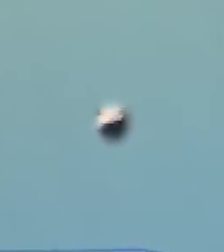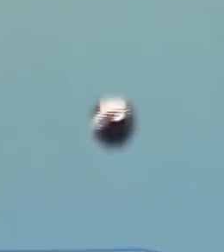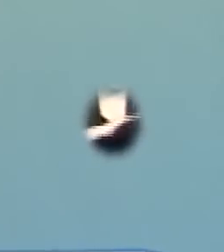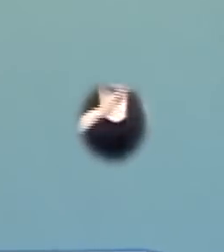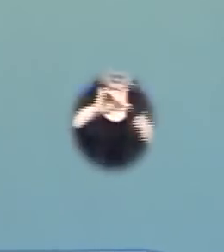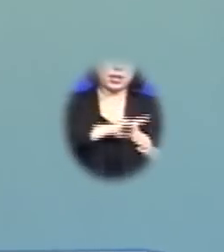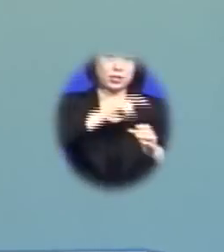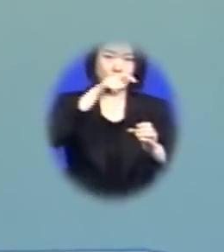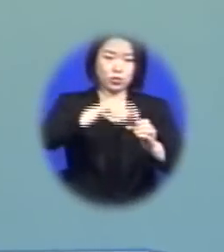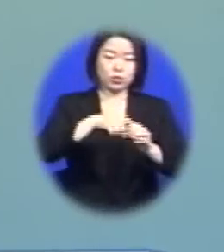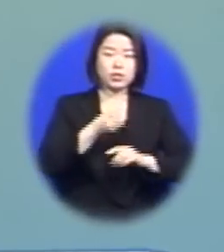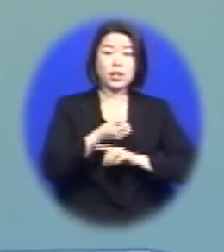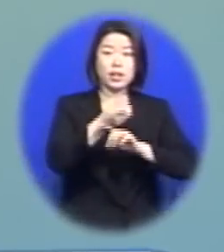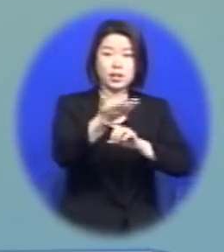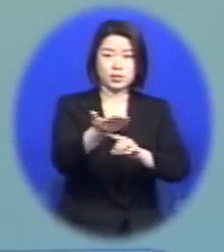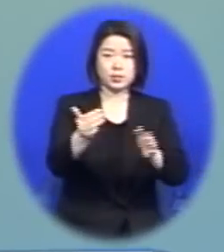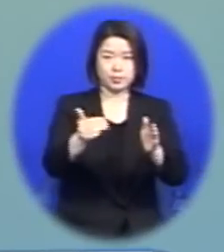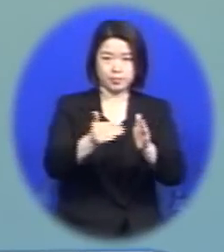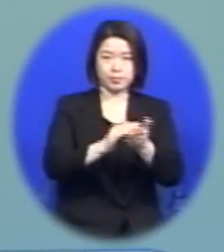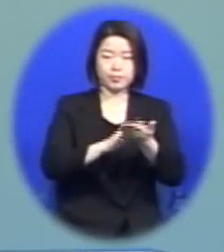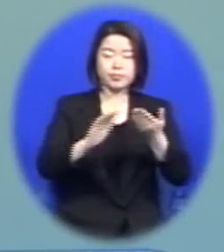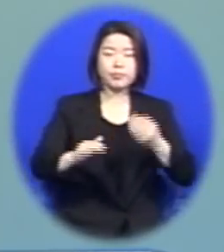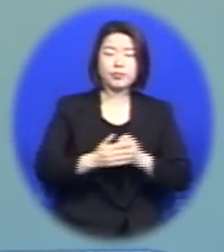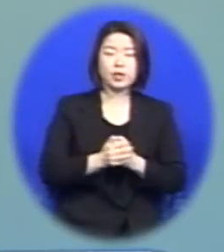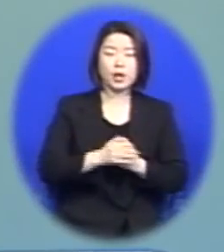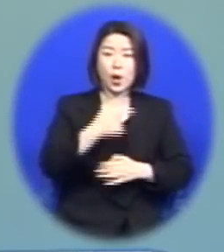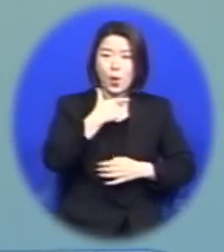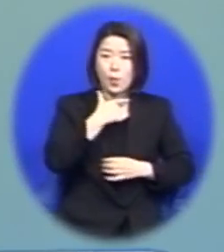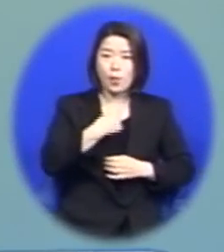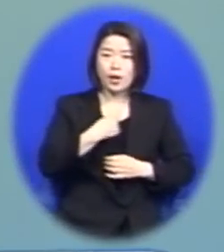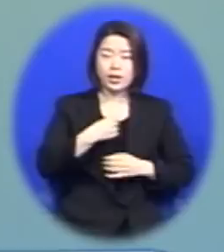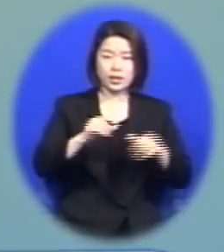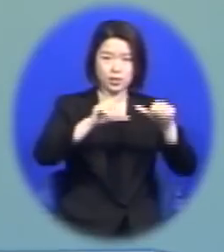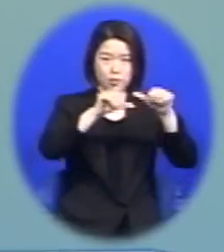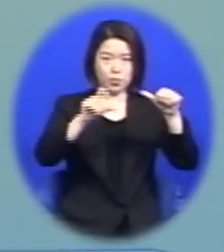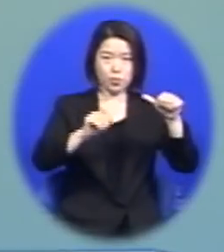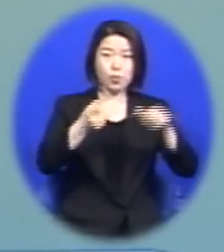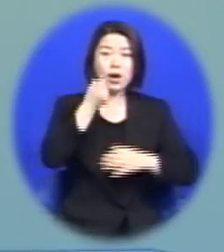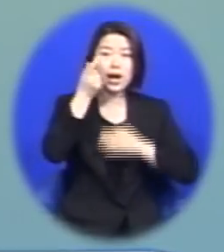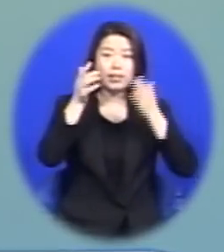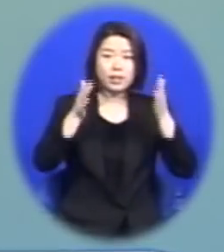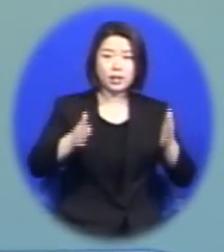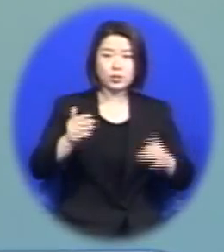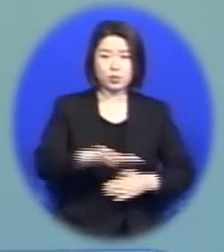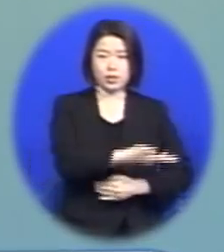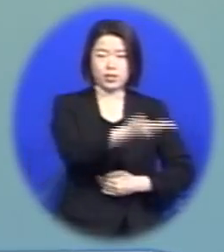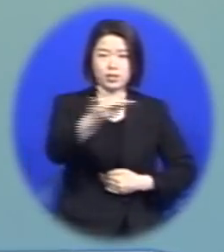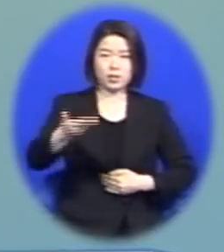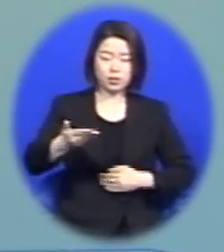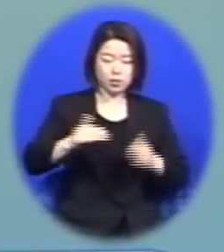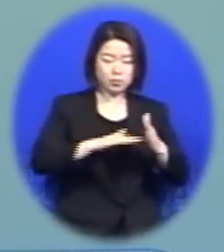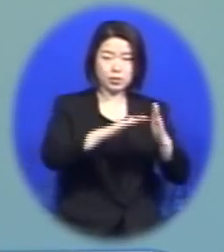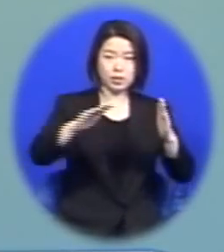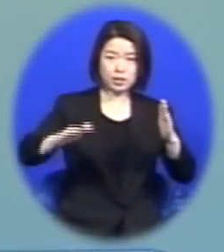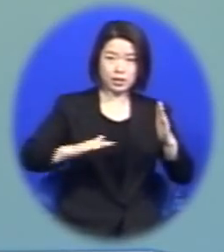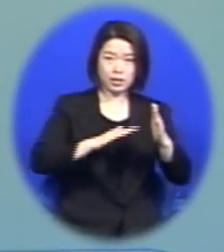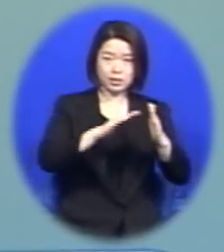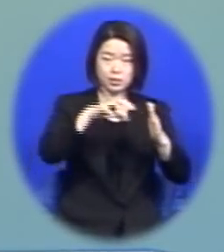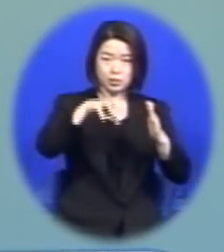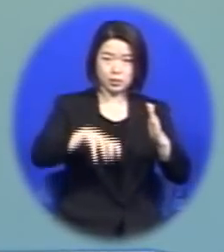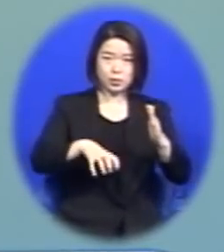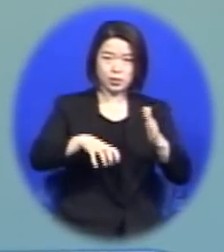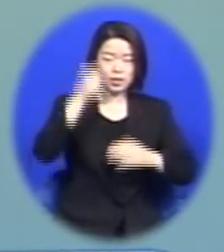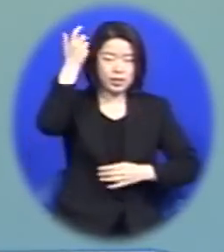전하려고 합니다 바라기는 이 올 한 달 동안 여러분의 가정에 어영 쩍 인 지진이 일어나